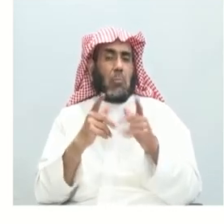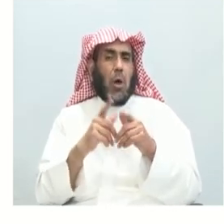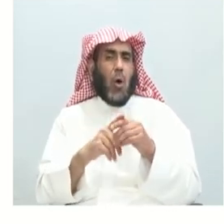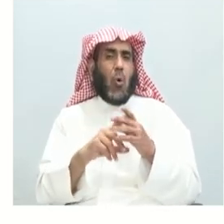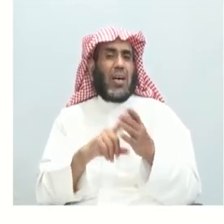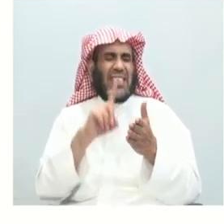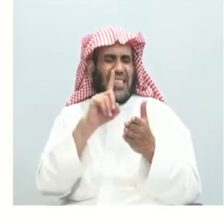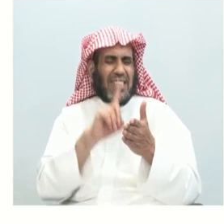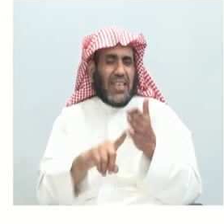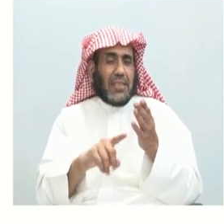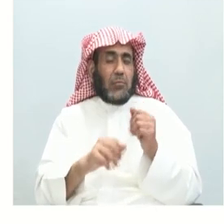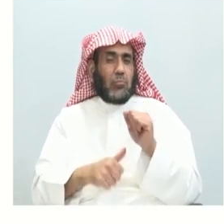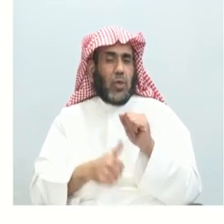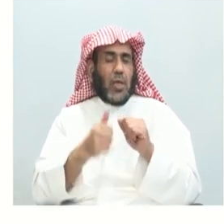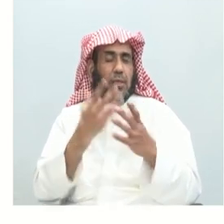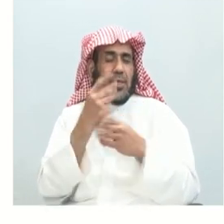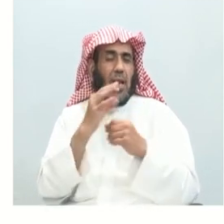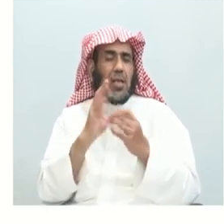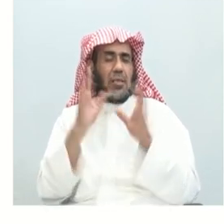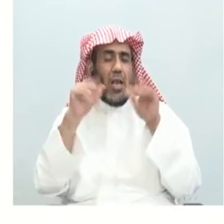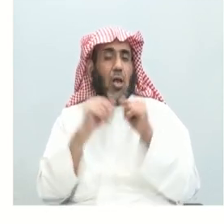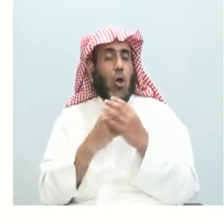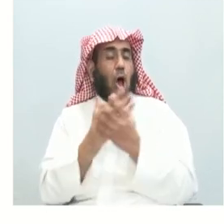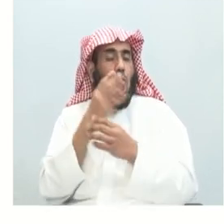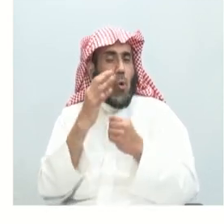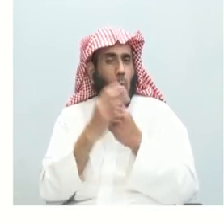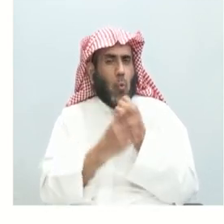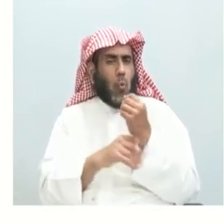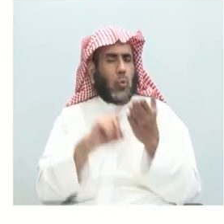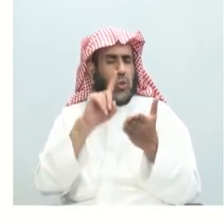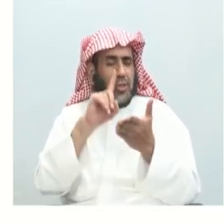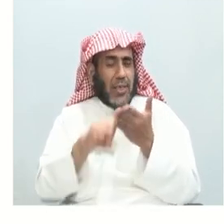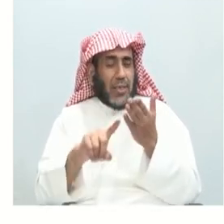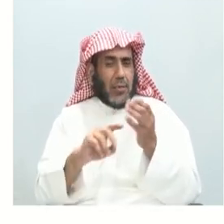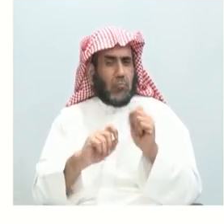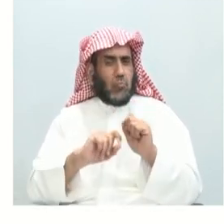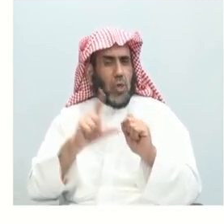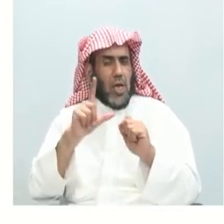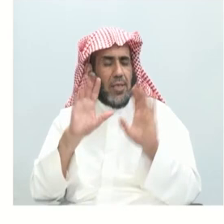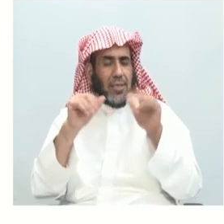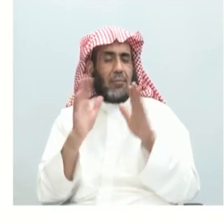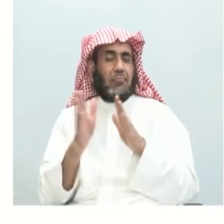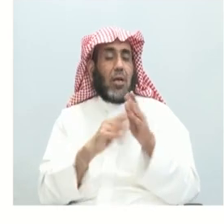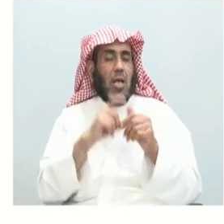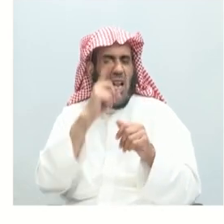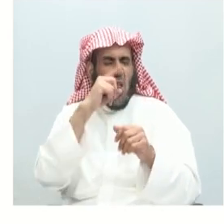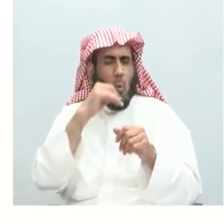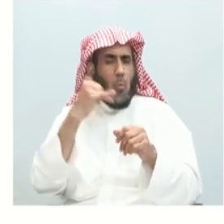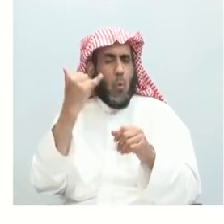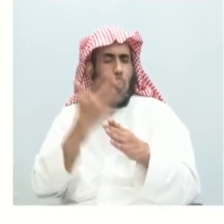الشرط لصحه الصلاه ممتاز الوضوء شرط لصحه الصلاه لذا